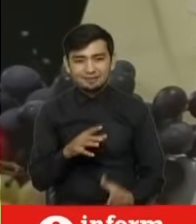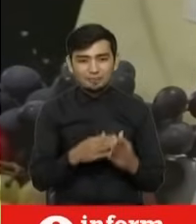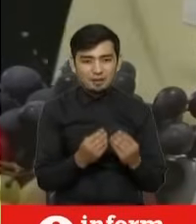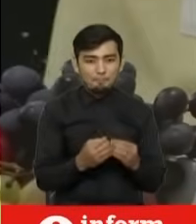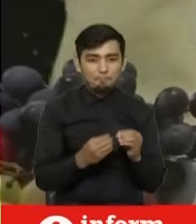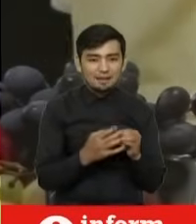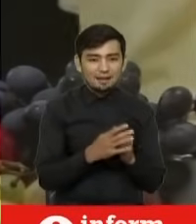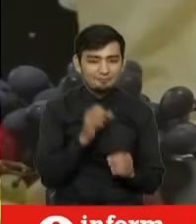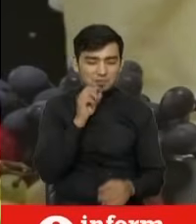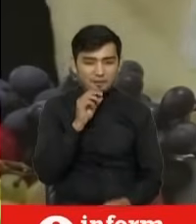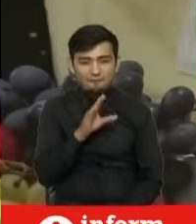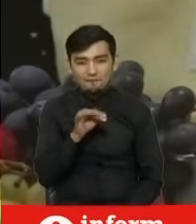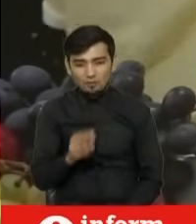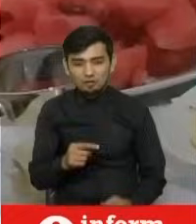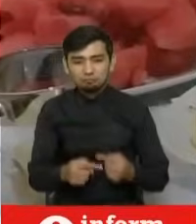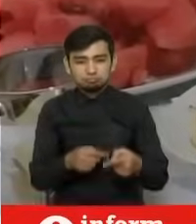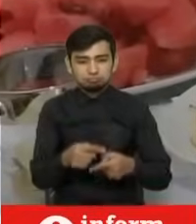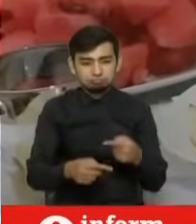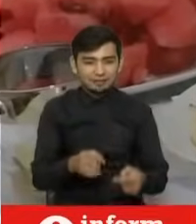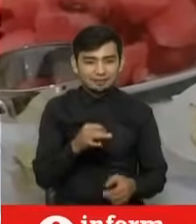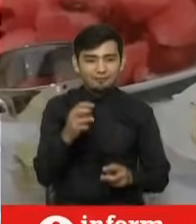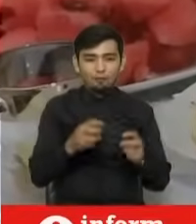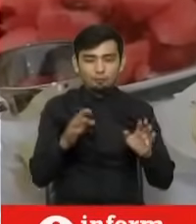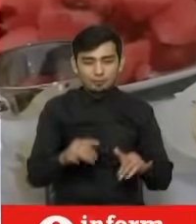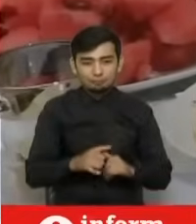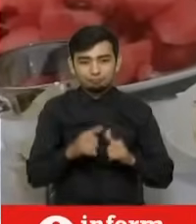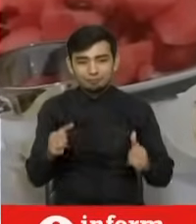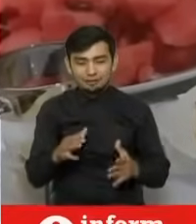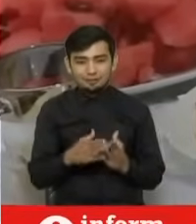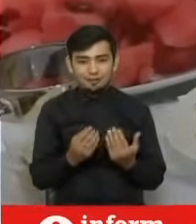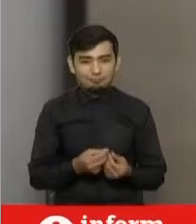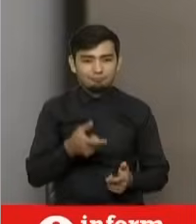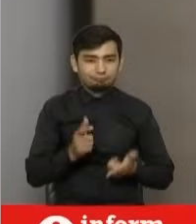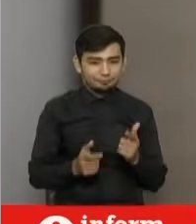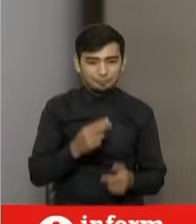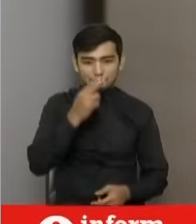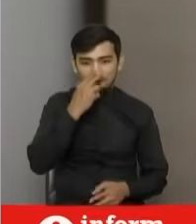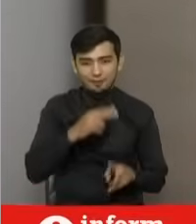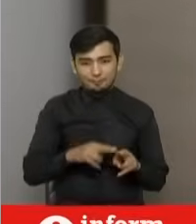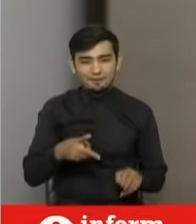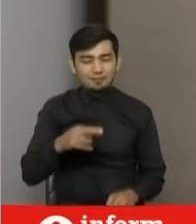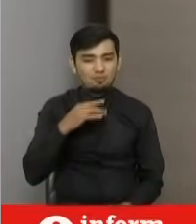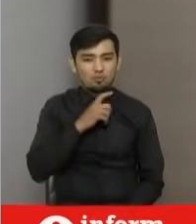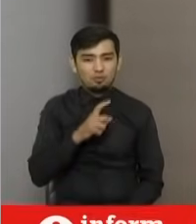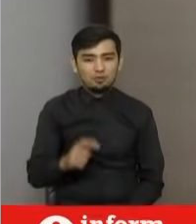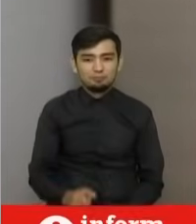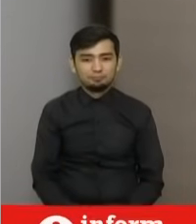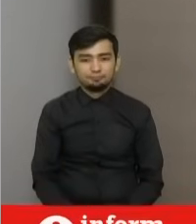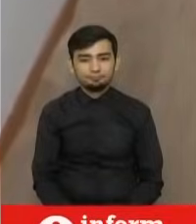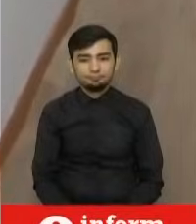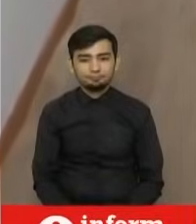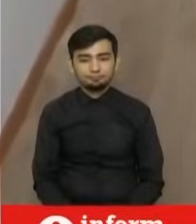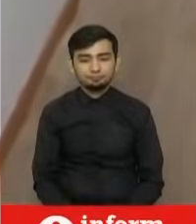15 внуков преемственность поколений на заводе стала настоящей семейной традицией для многих Эльмира Ержанова